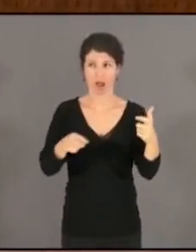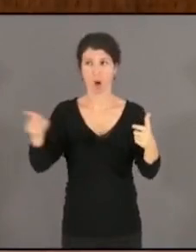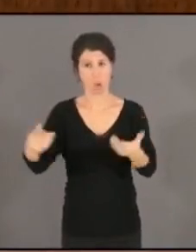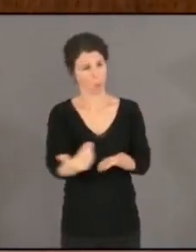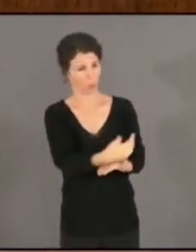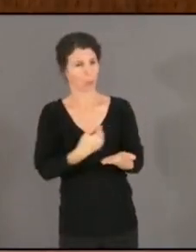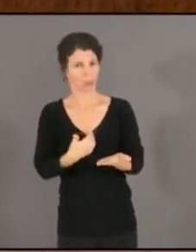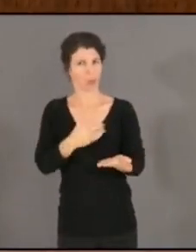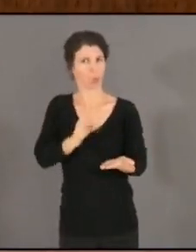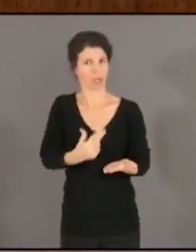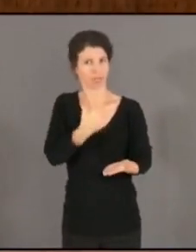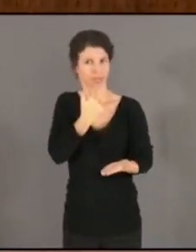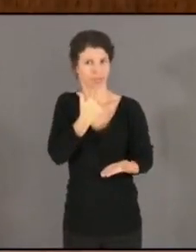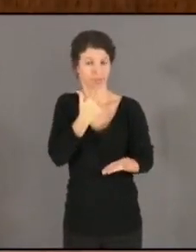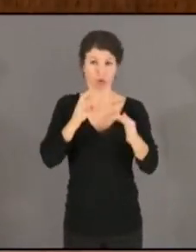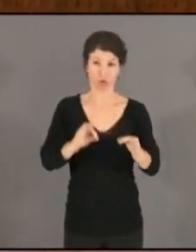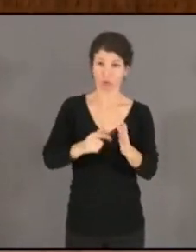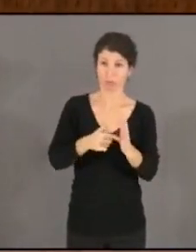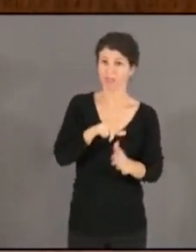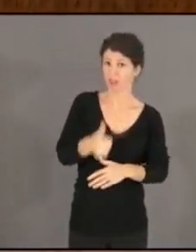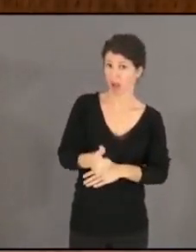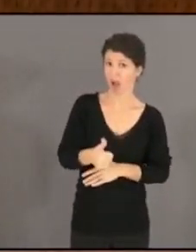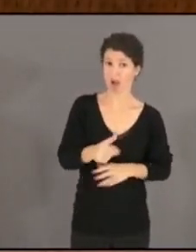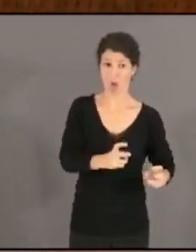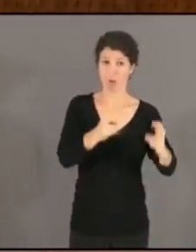En 2021, les DMTO ont augmenté de 37%.